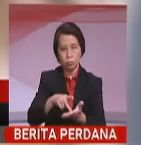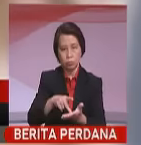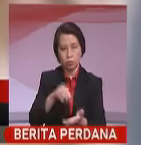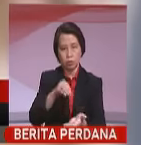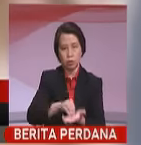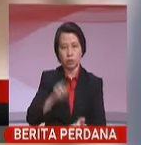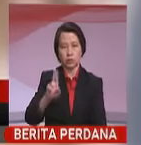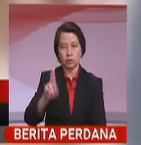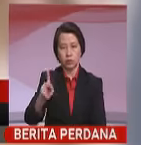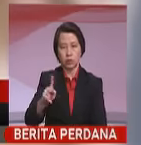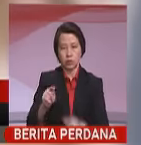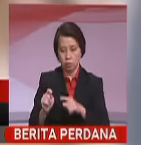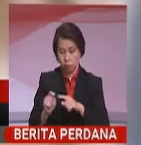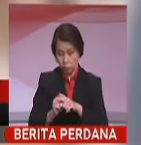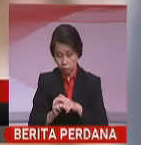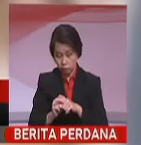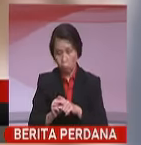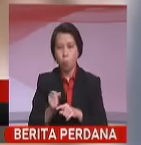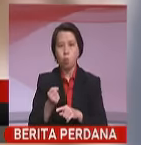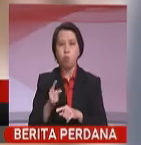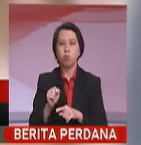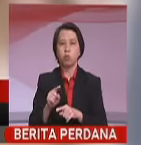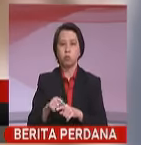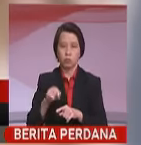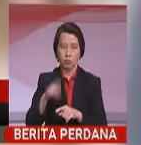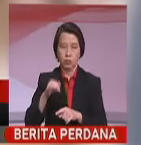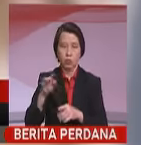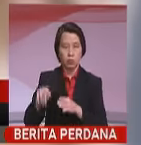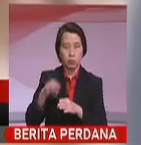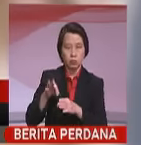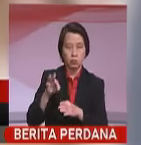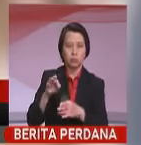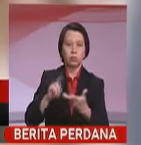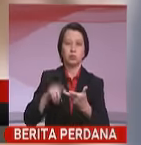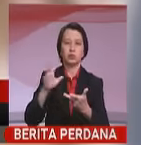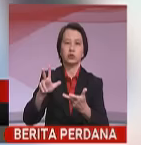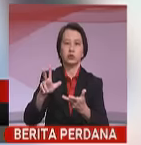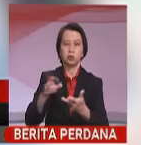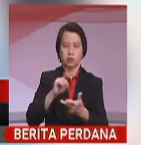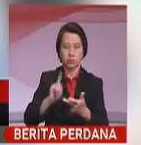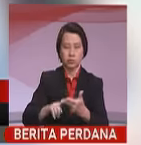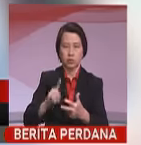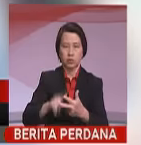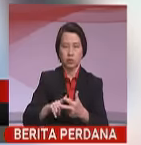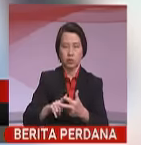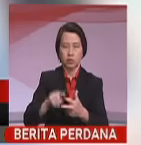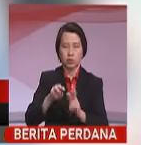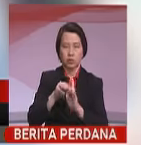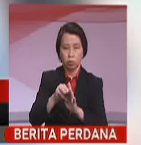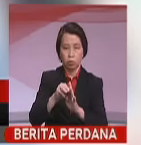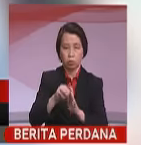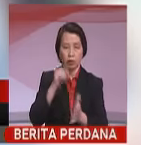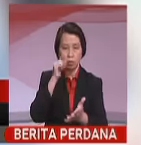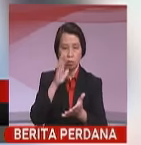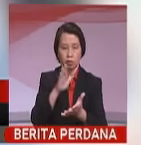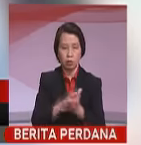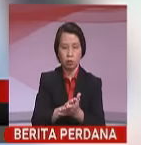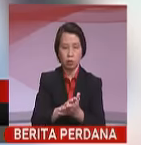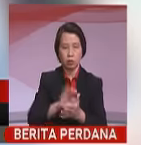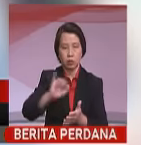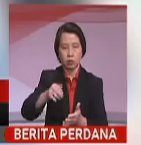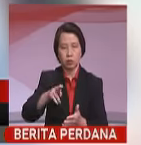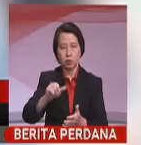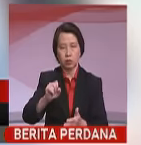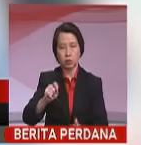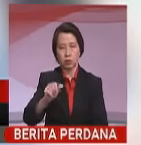United Kingdom. Cincin belian milik penyanyi Miley Cyrus diundi di tempat ketiga, diikuti cincin model dan isteri Justin Bieber,